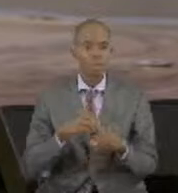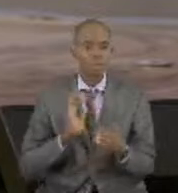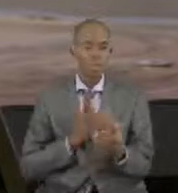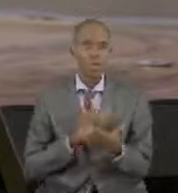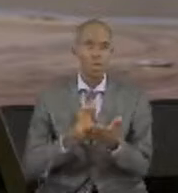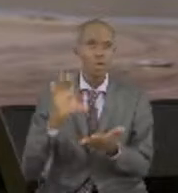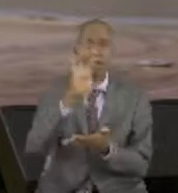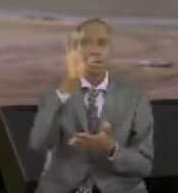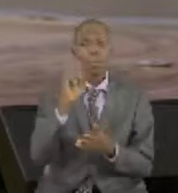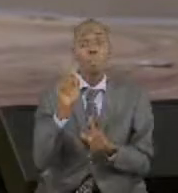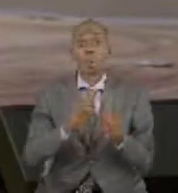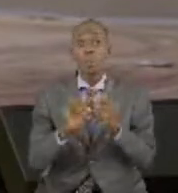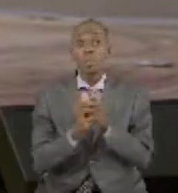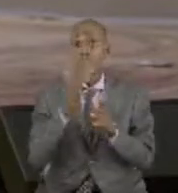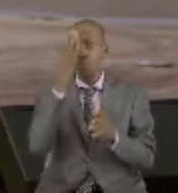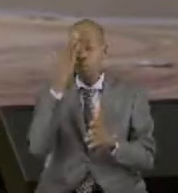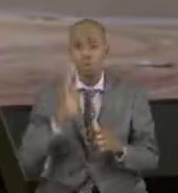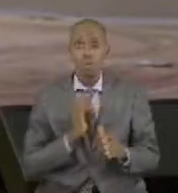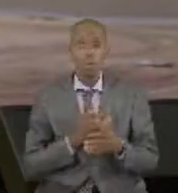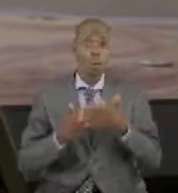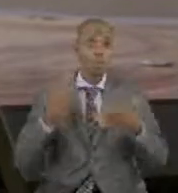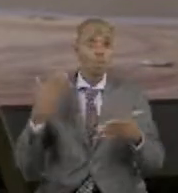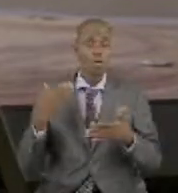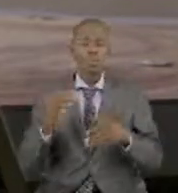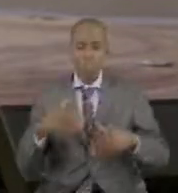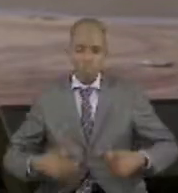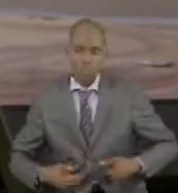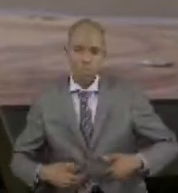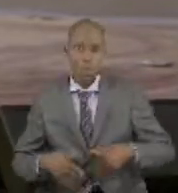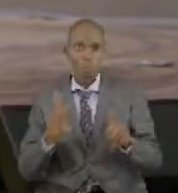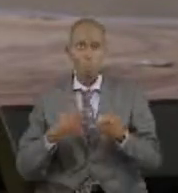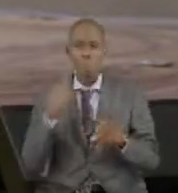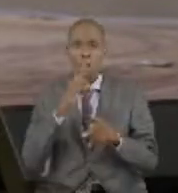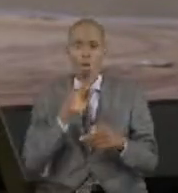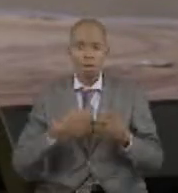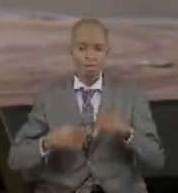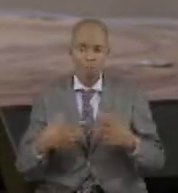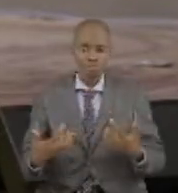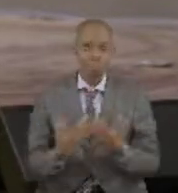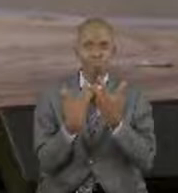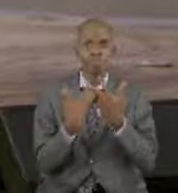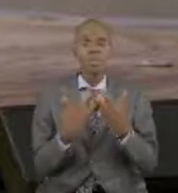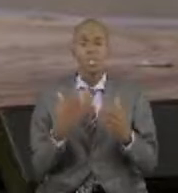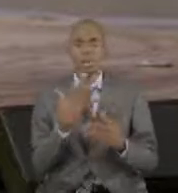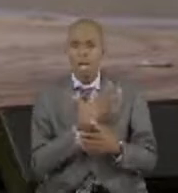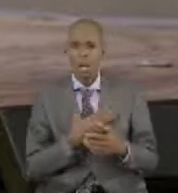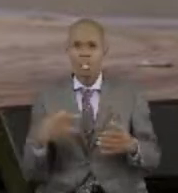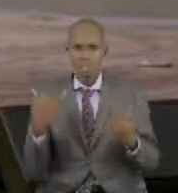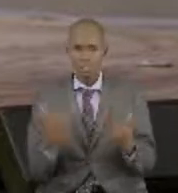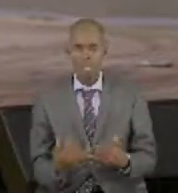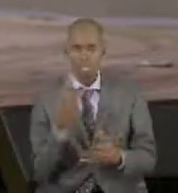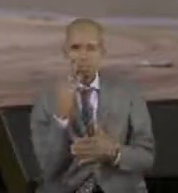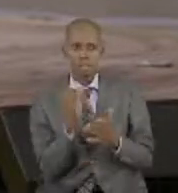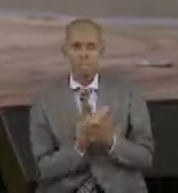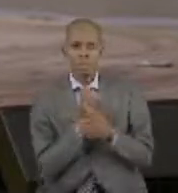nos universités, ceux qui nous connaissaient en tant que les adolescents qui sont nos parents, maintenant ils nous connaissent que le salut